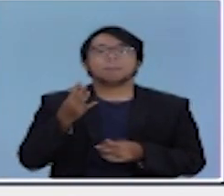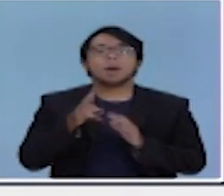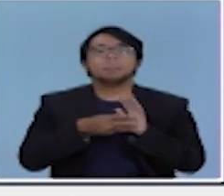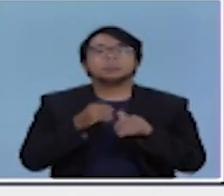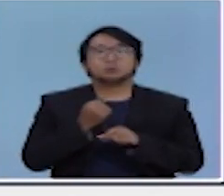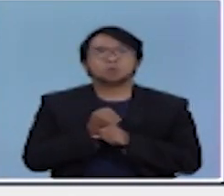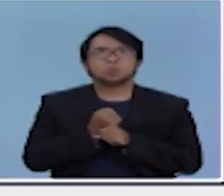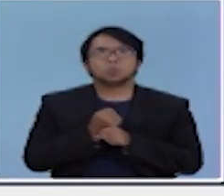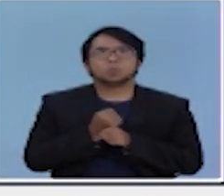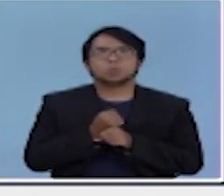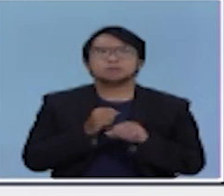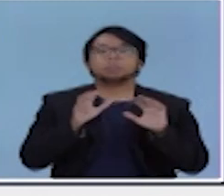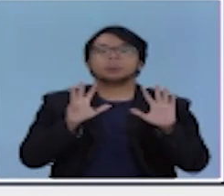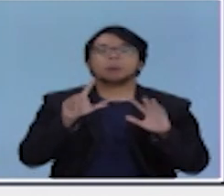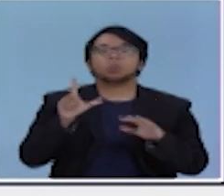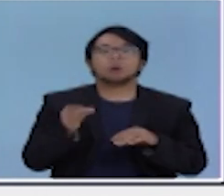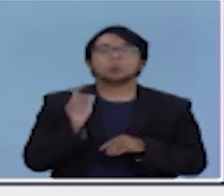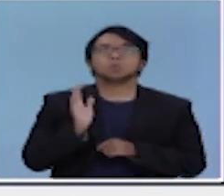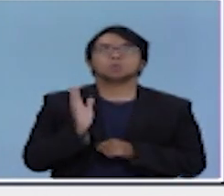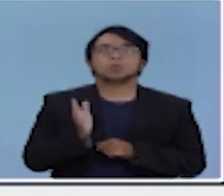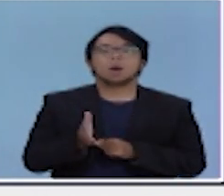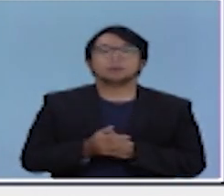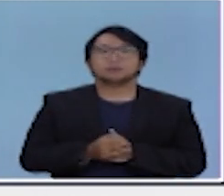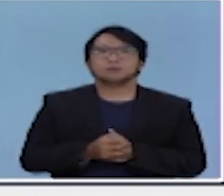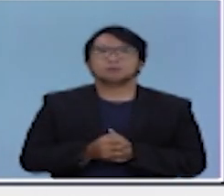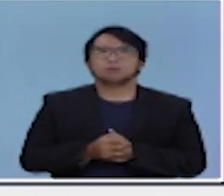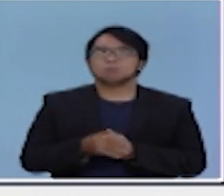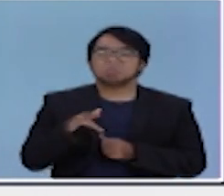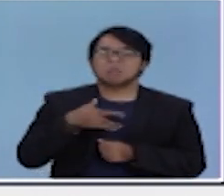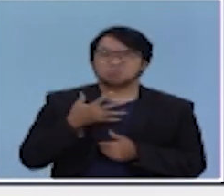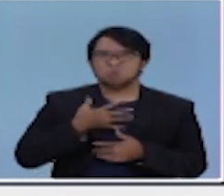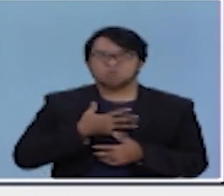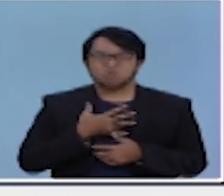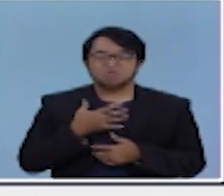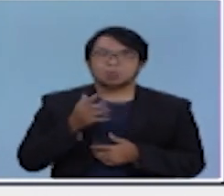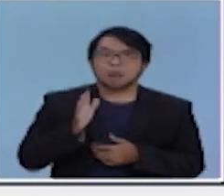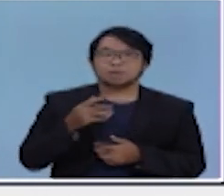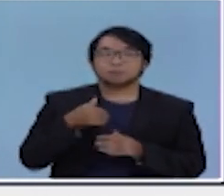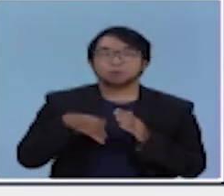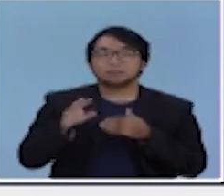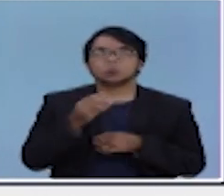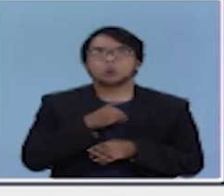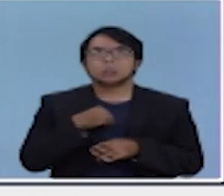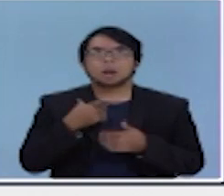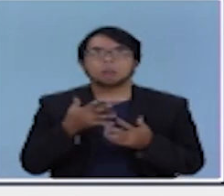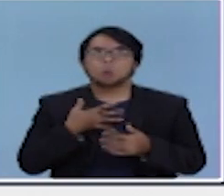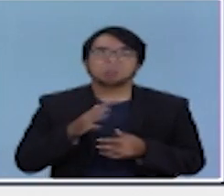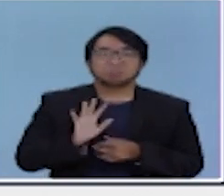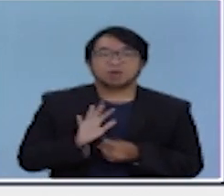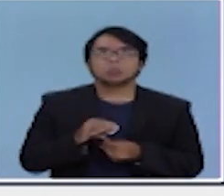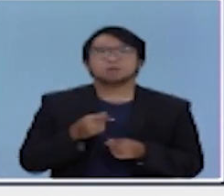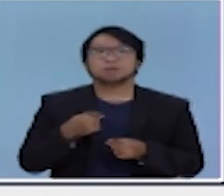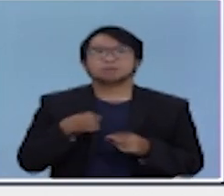udah 9bulan nah ini Tentunya ada rasa khawatir enggak Ketika Harus Pergi ke dokter apa untuk memantau kehamilannya Bagaimana tepatnya